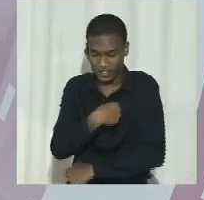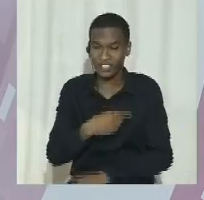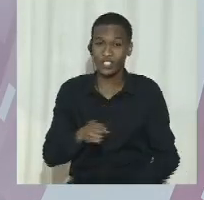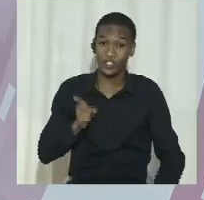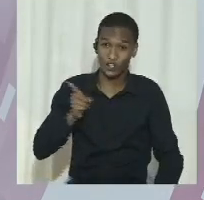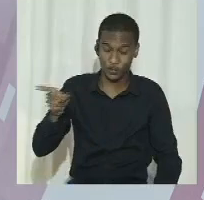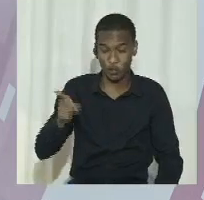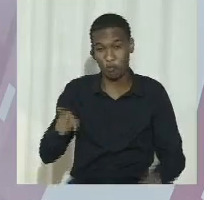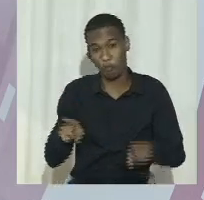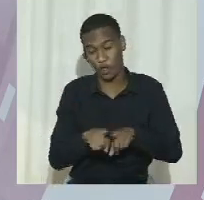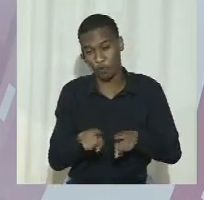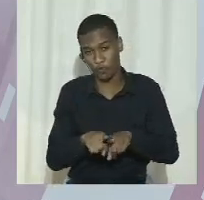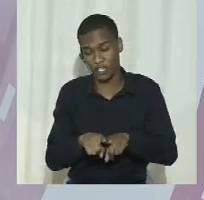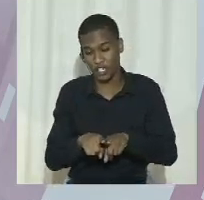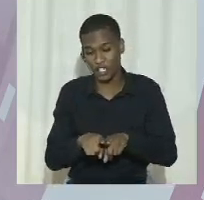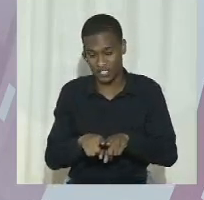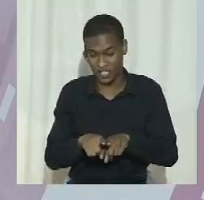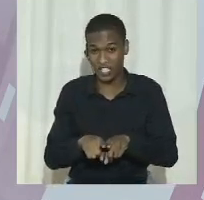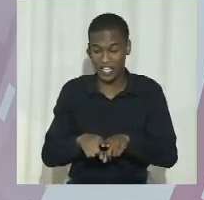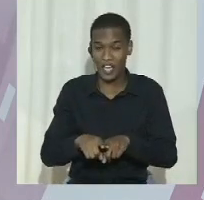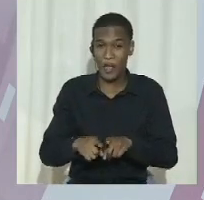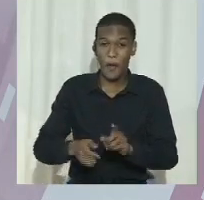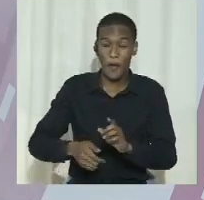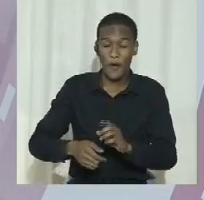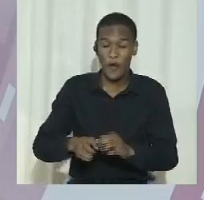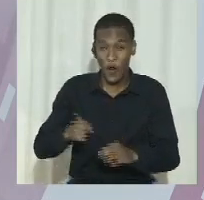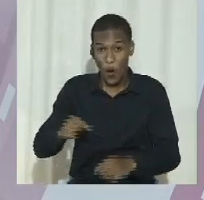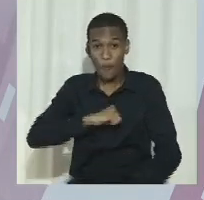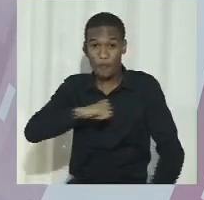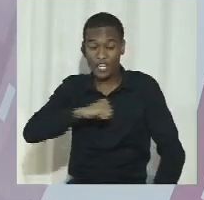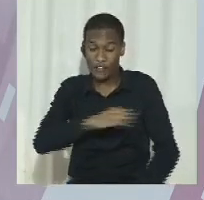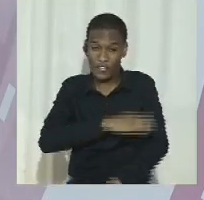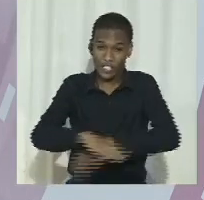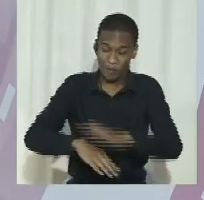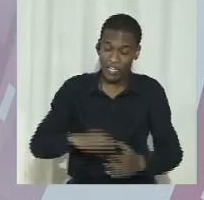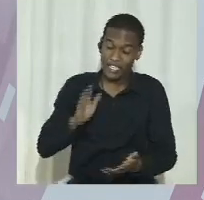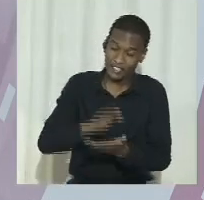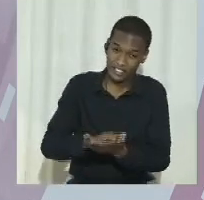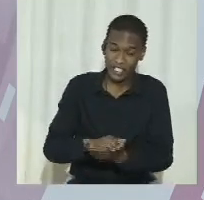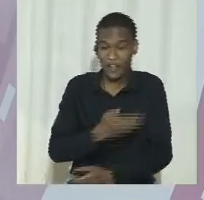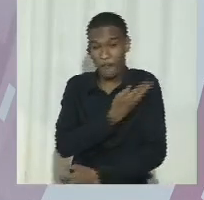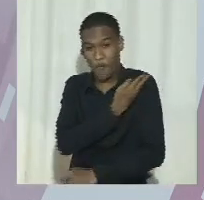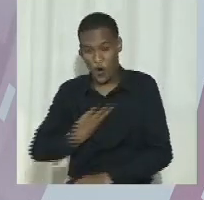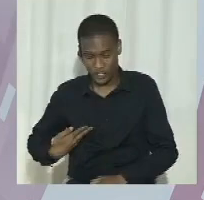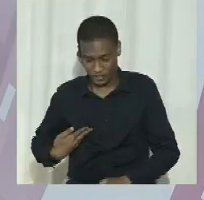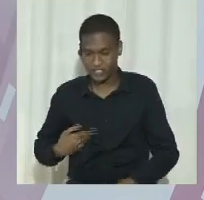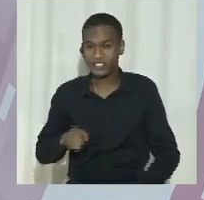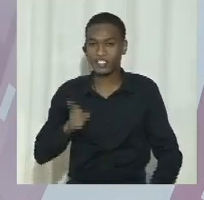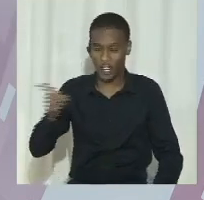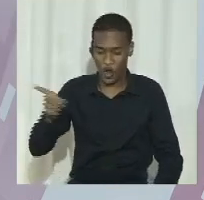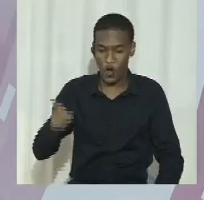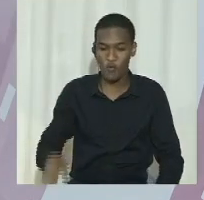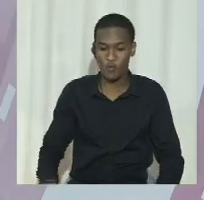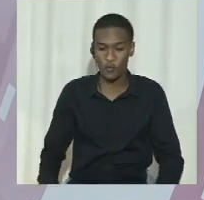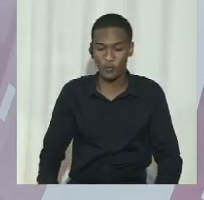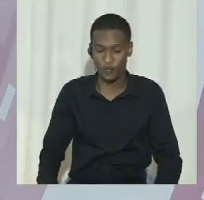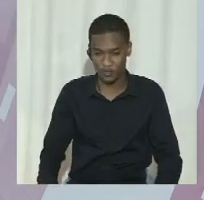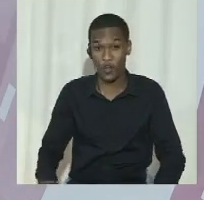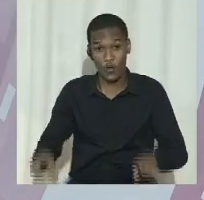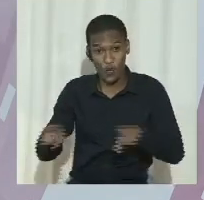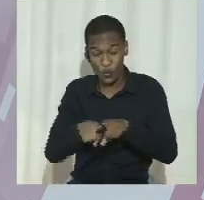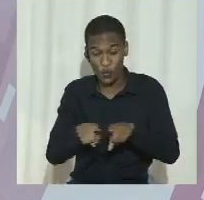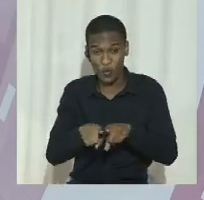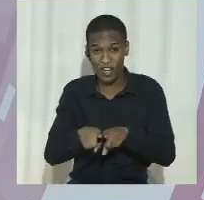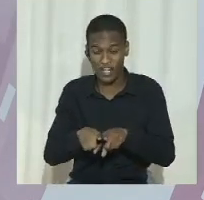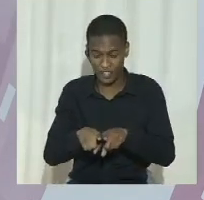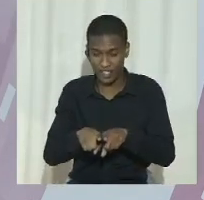hoe ministera ny reo mpiasan'ny fahasalamana sy mpitandry filaminana fa ao anatin'izay koa zany a dia hojerentsika koa